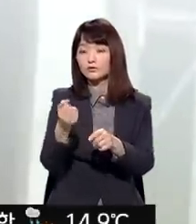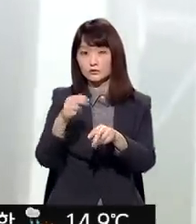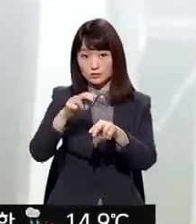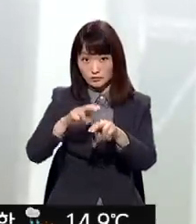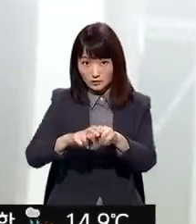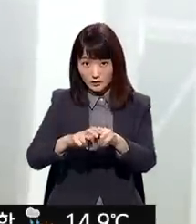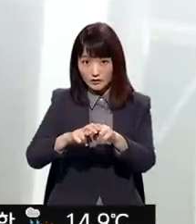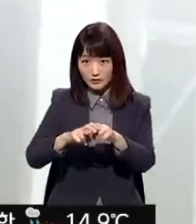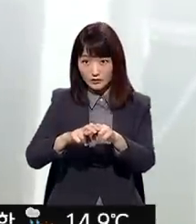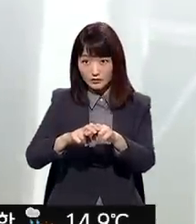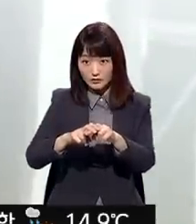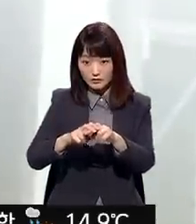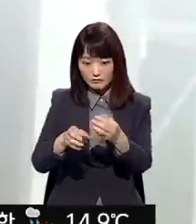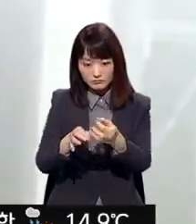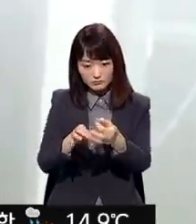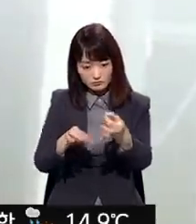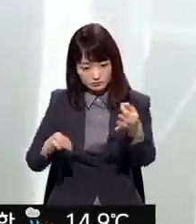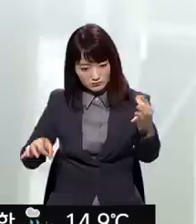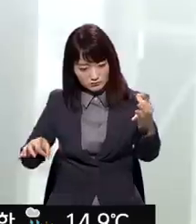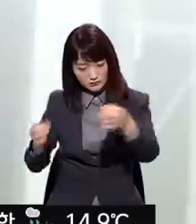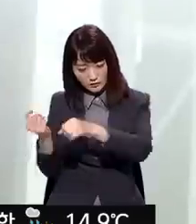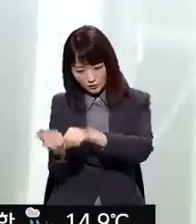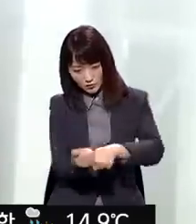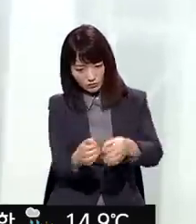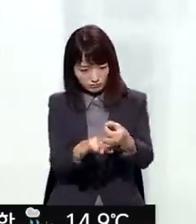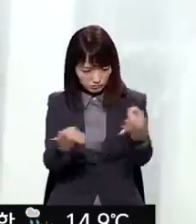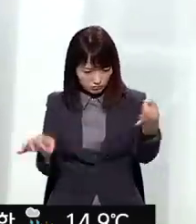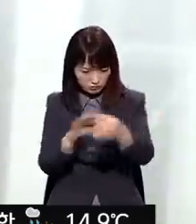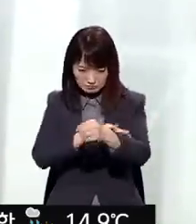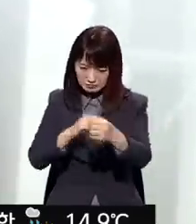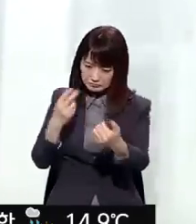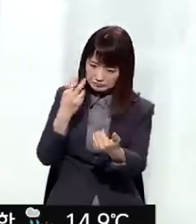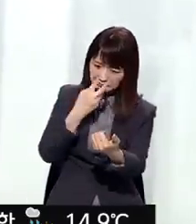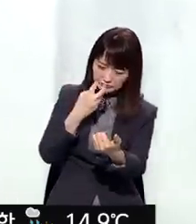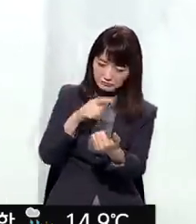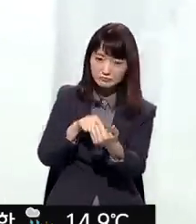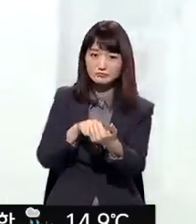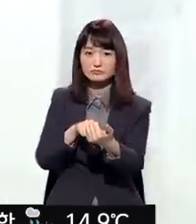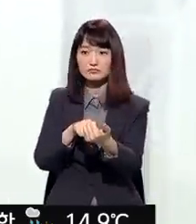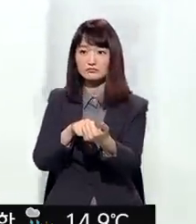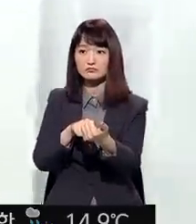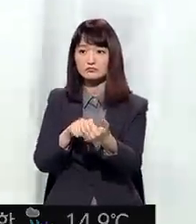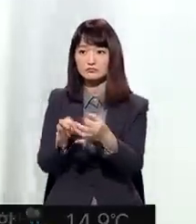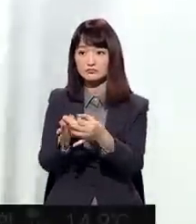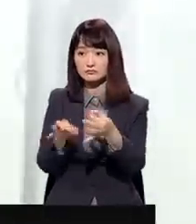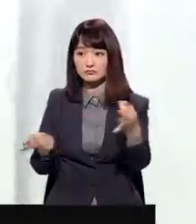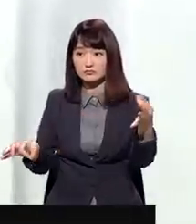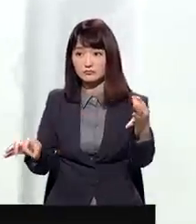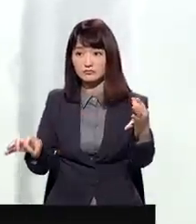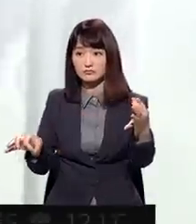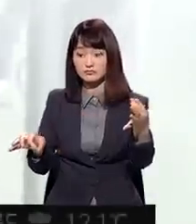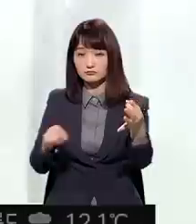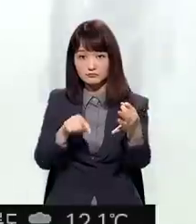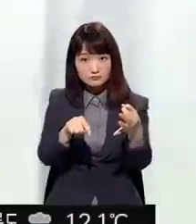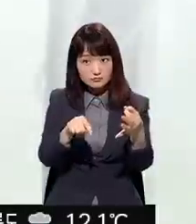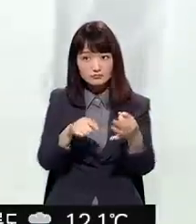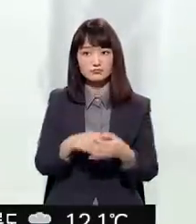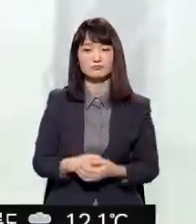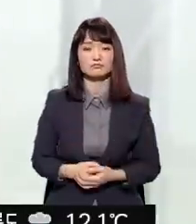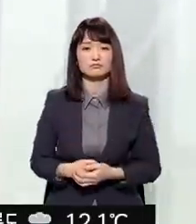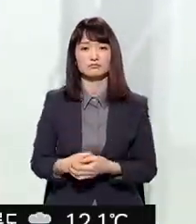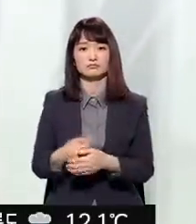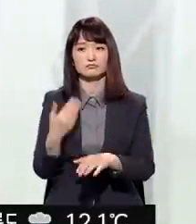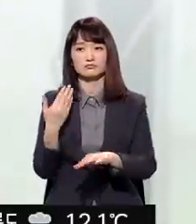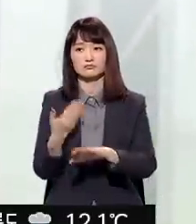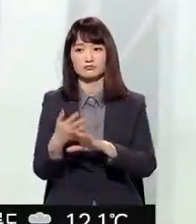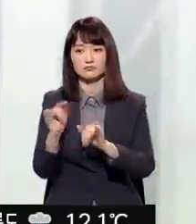자리에 앉더니 골프채 제대로 살펴보는데요. 이어서 골프채를 다른 사람의 뭔가로 이렇게